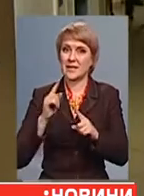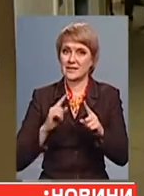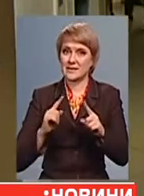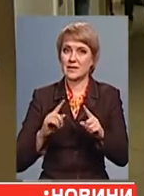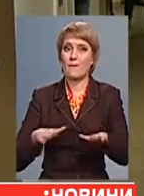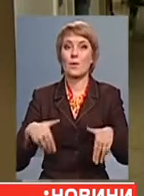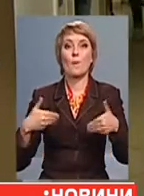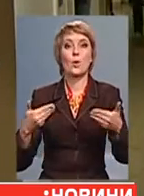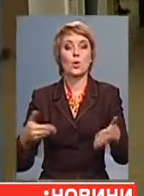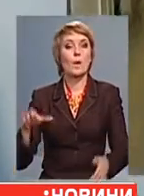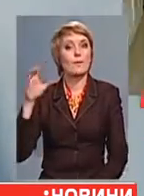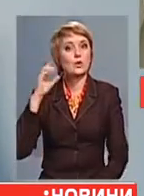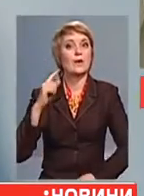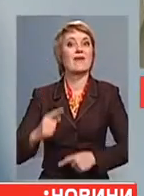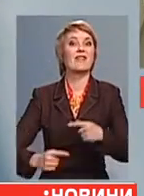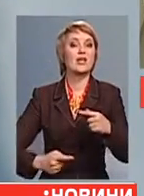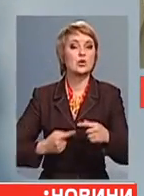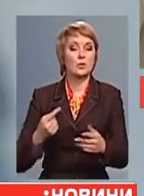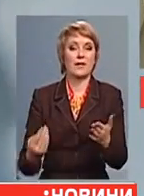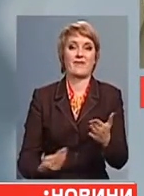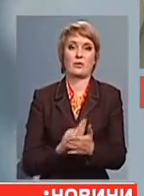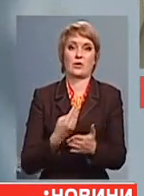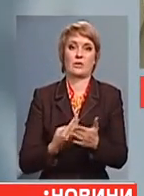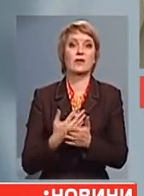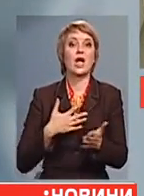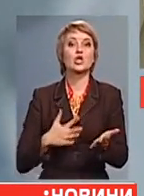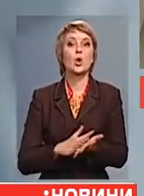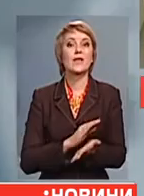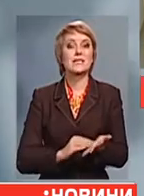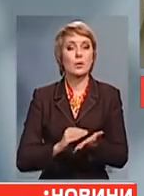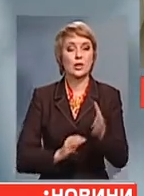наступних випусках новин. Олеся Варламова з Апеляційного суду